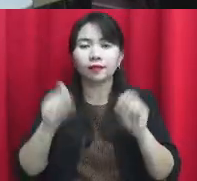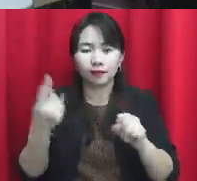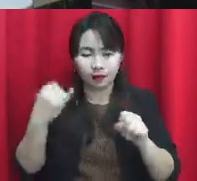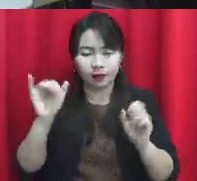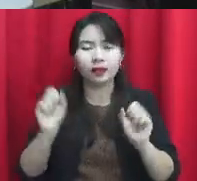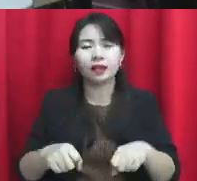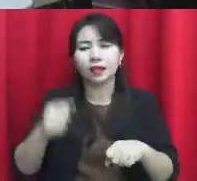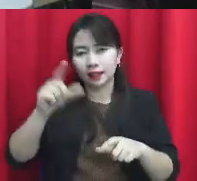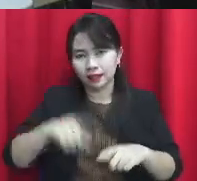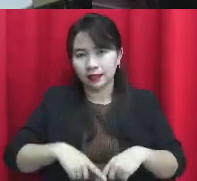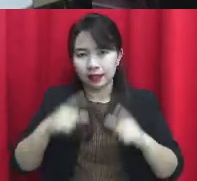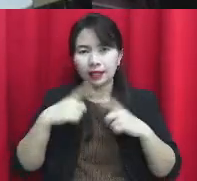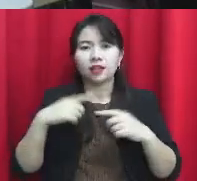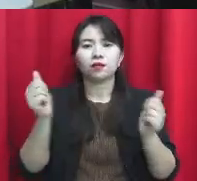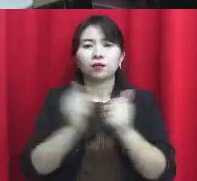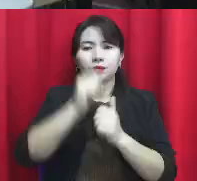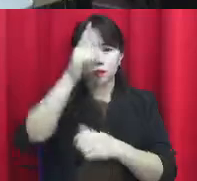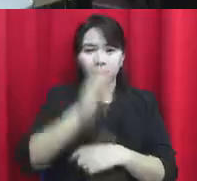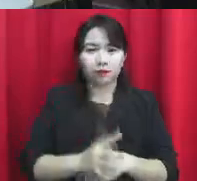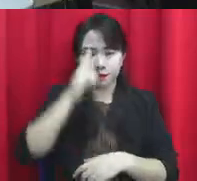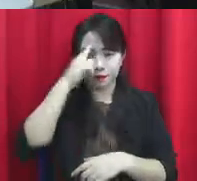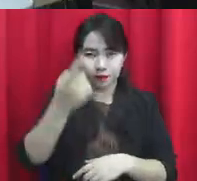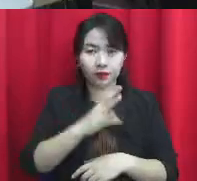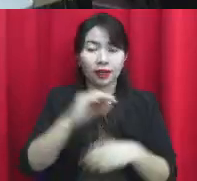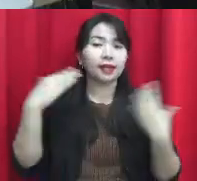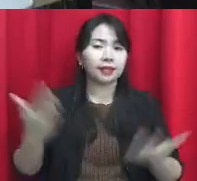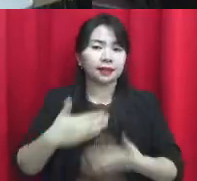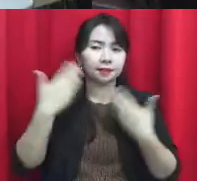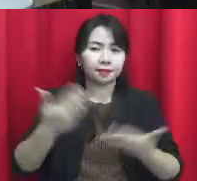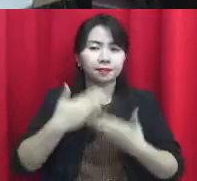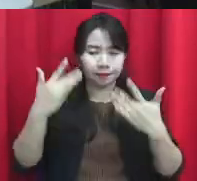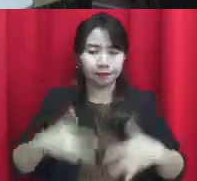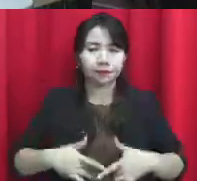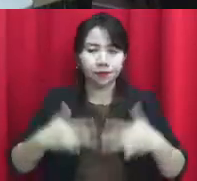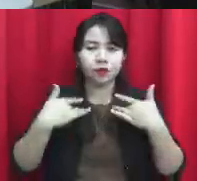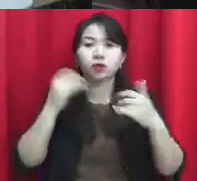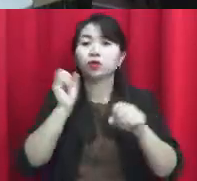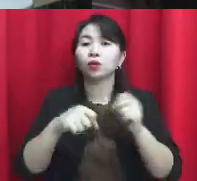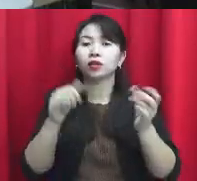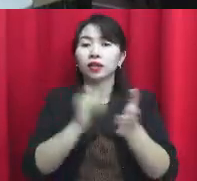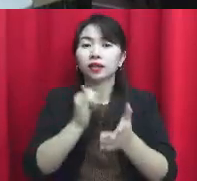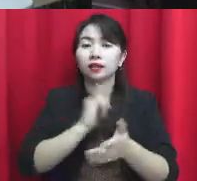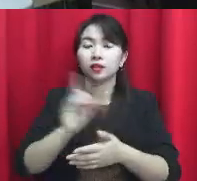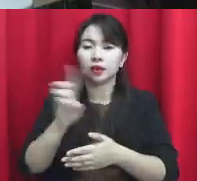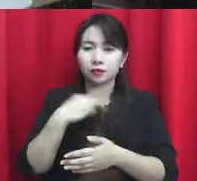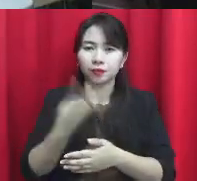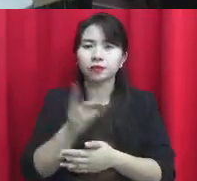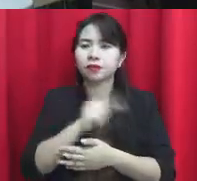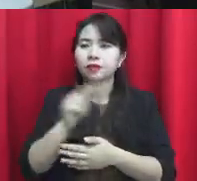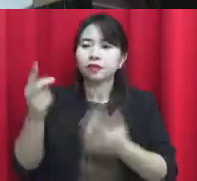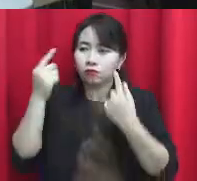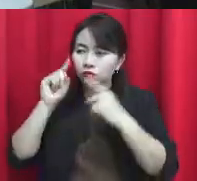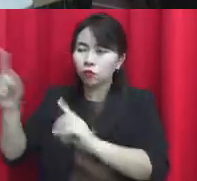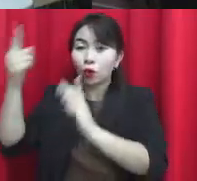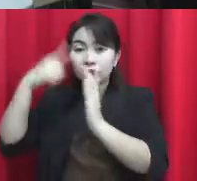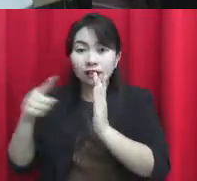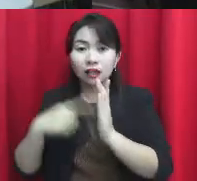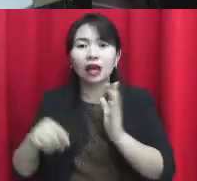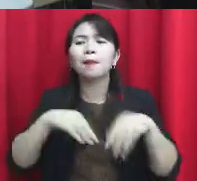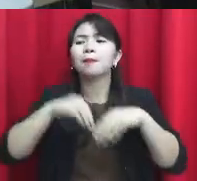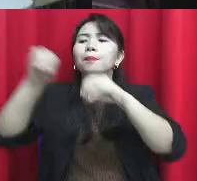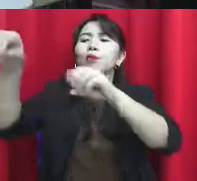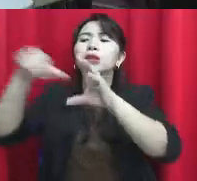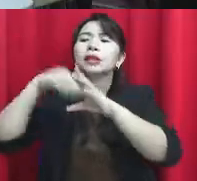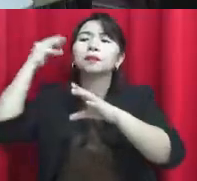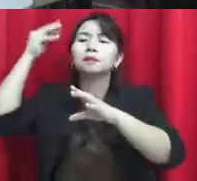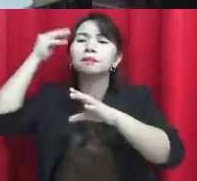kaya nilang mamuhay ng masaya kaya nga yun Yung magandang i-follow up na ilalagay lang natin sa utak nila Diyos Diyos lang ang